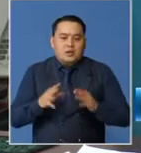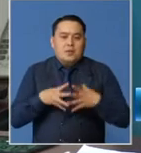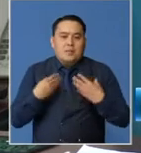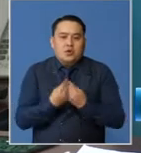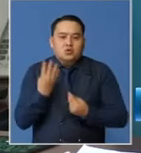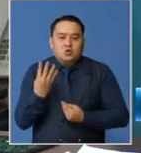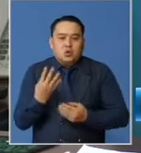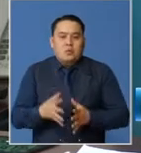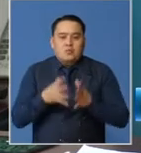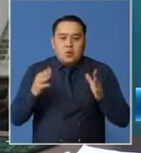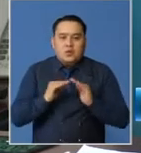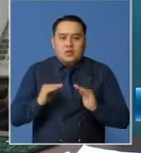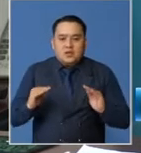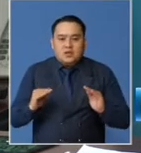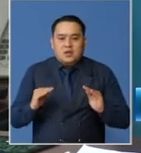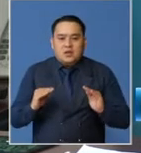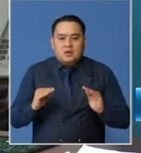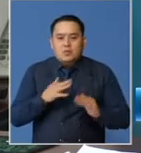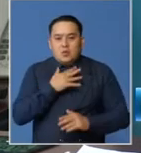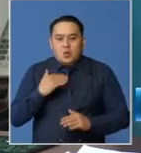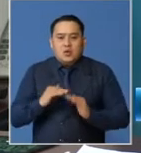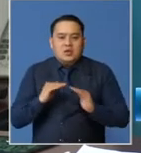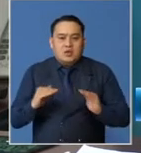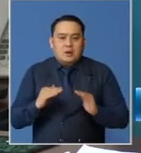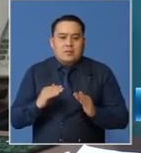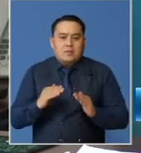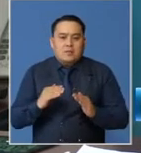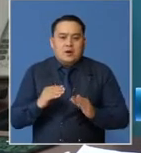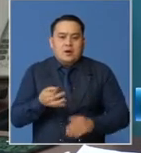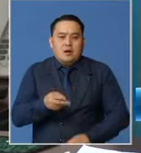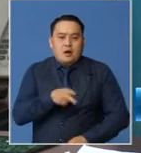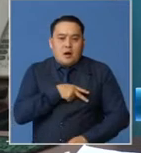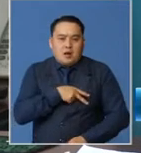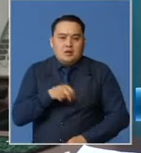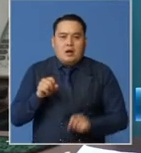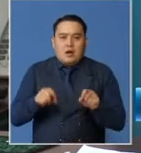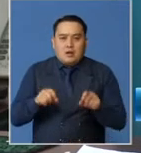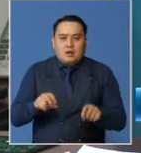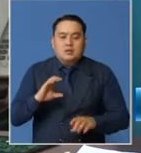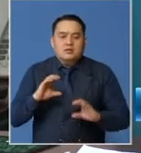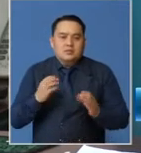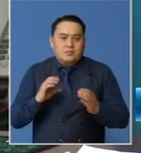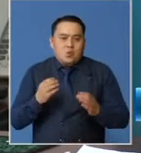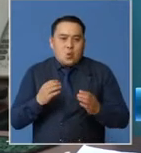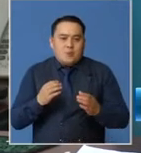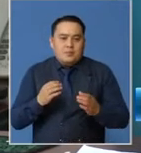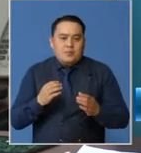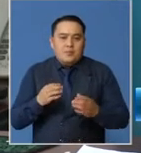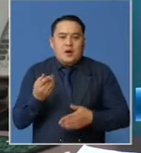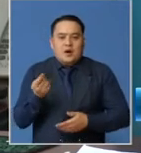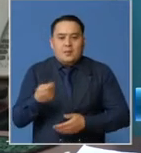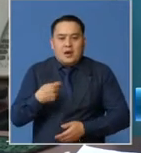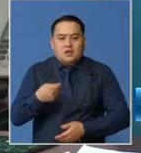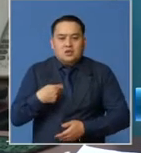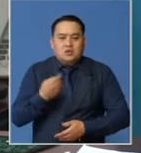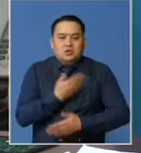имеющих 4 и более детей, многодетных матерей, имеющих подвески Алтын-Алка, Кумыс-Алка, а также пособие по инвалидности